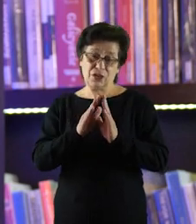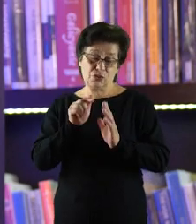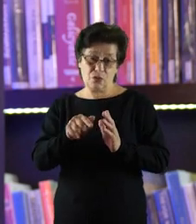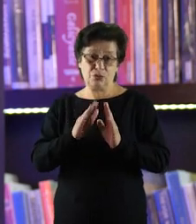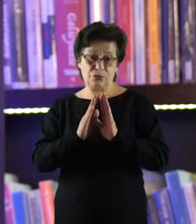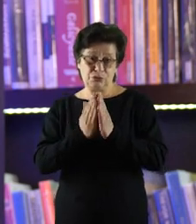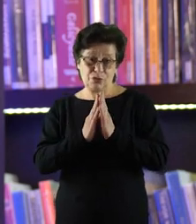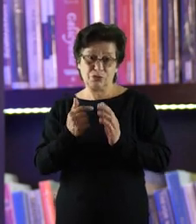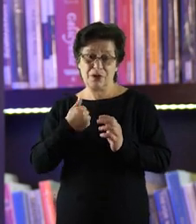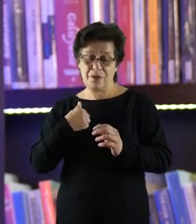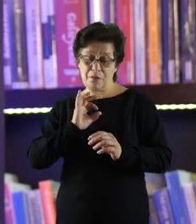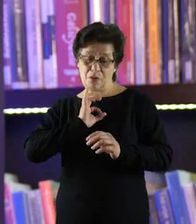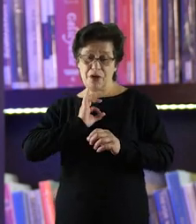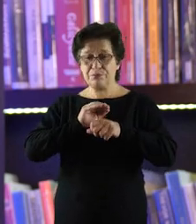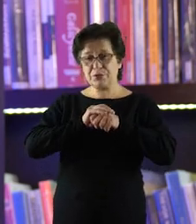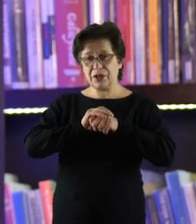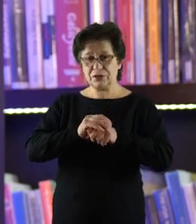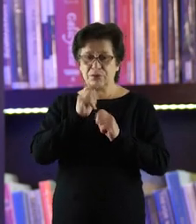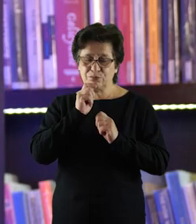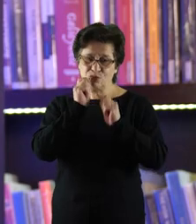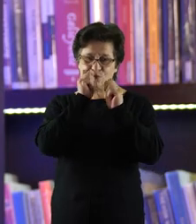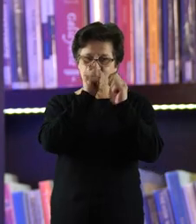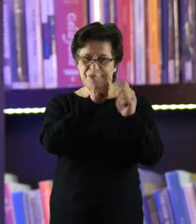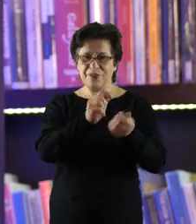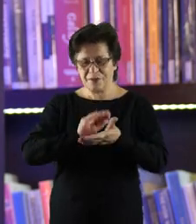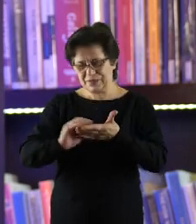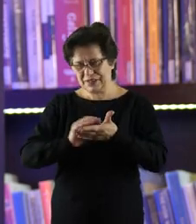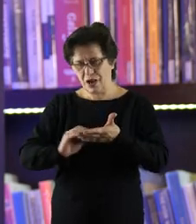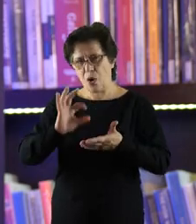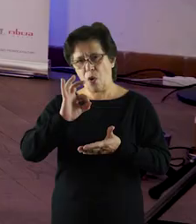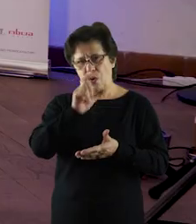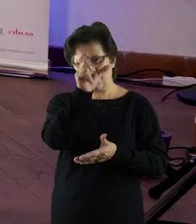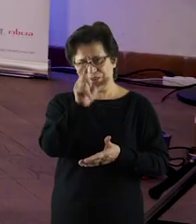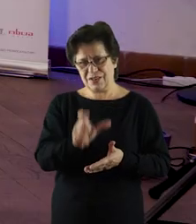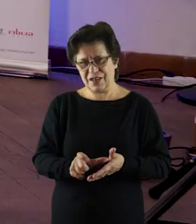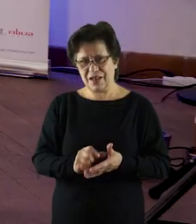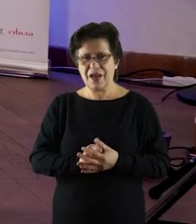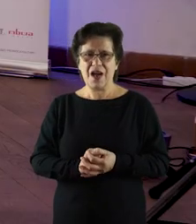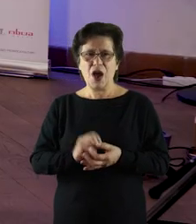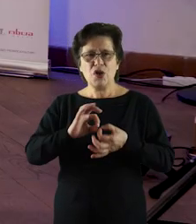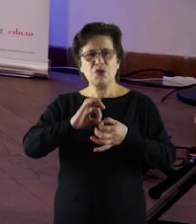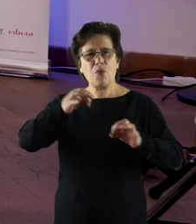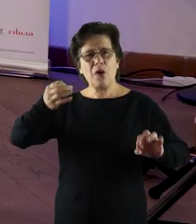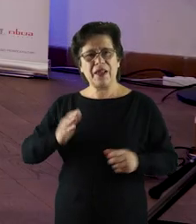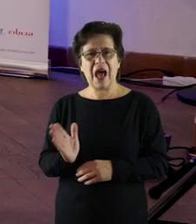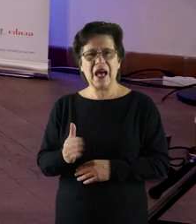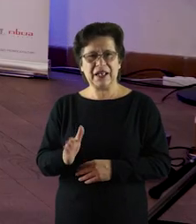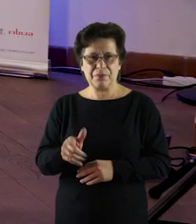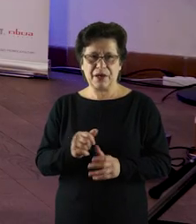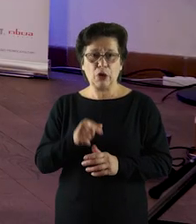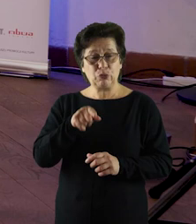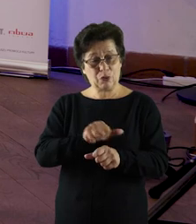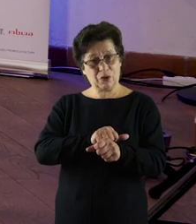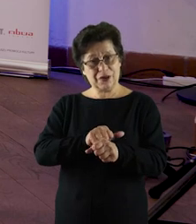początku dedykowałam. Widzę, że jeden z kolegów właśnie trzyma egzemplarz Pozłacanej rybki. To jest taka najbardziej leszczyńska